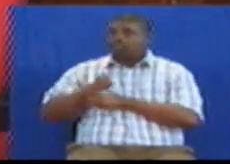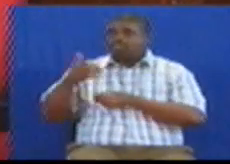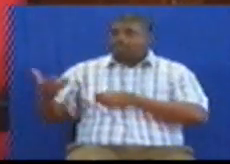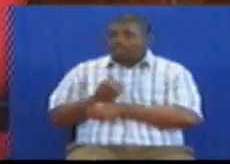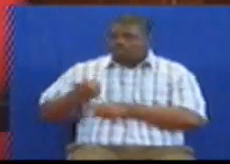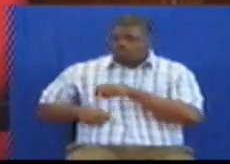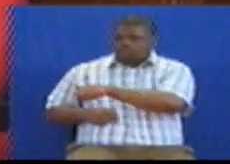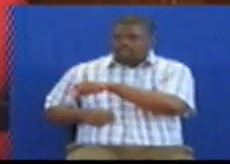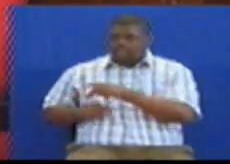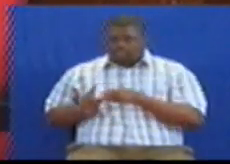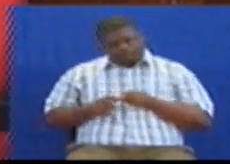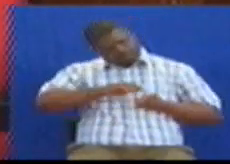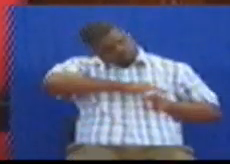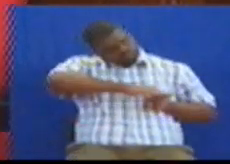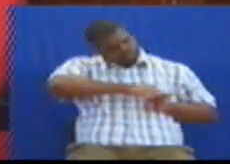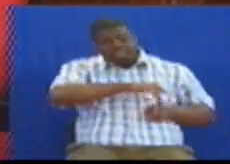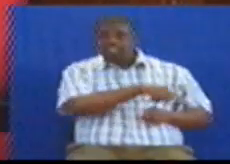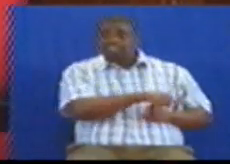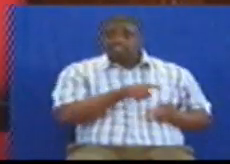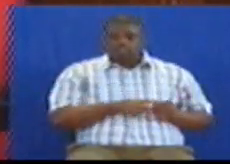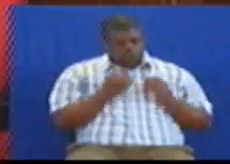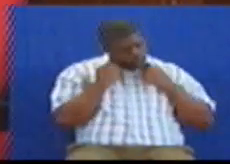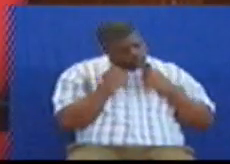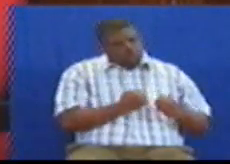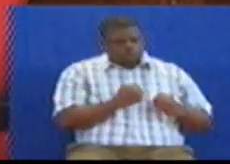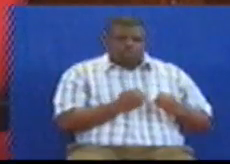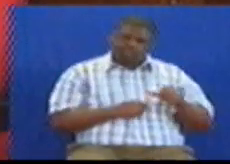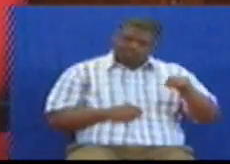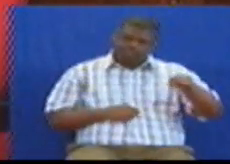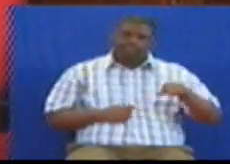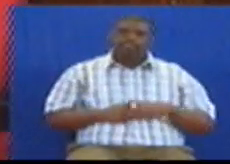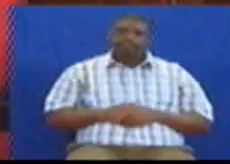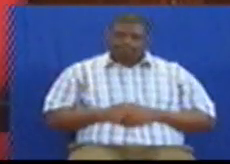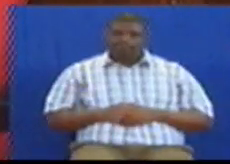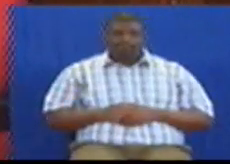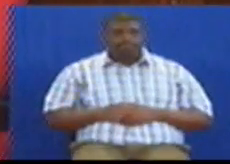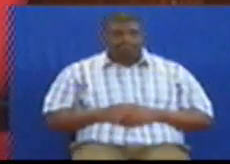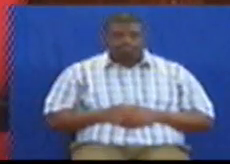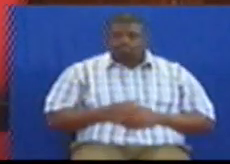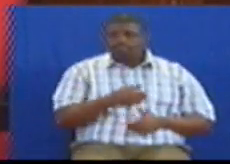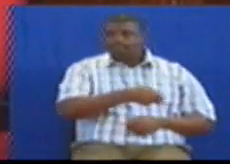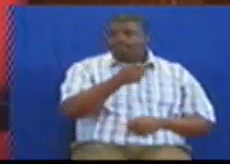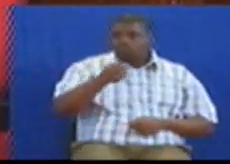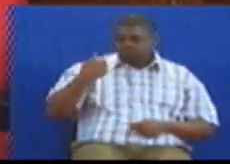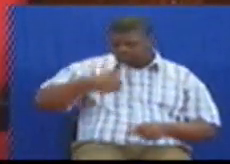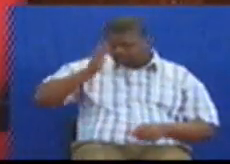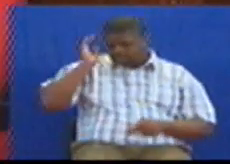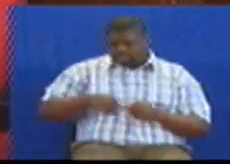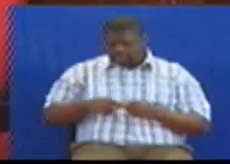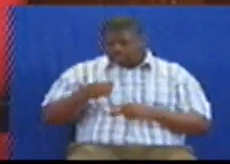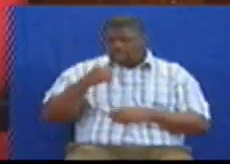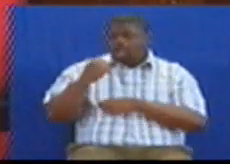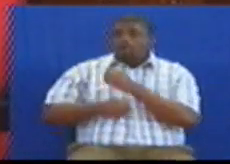sasa wa matumizi ni madhubuti kweli kweli. Pongeze sana serikali hii ya awamu ya